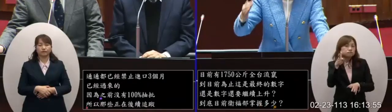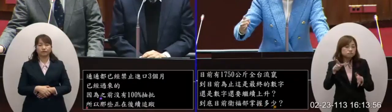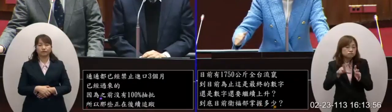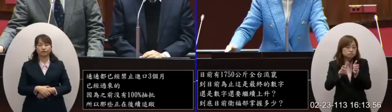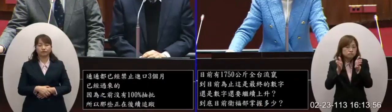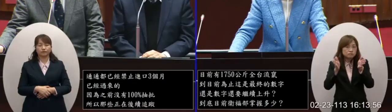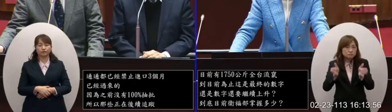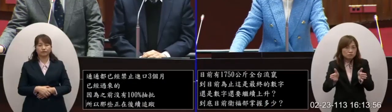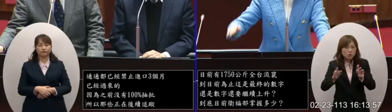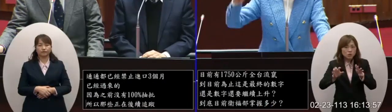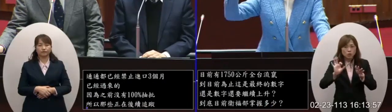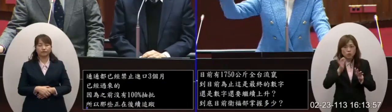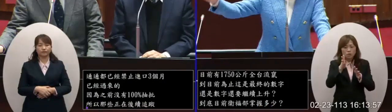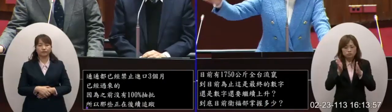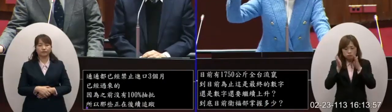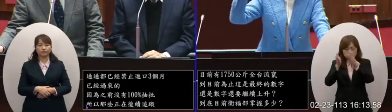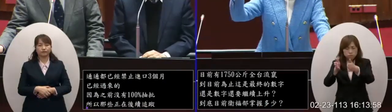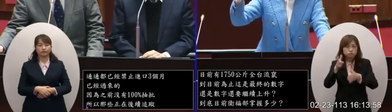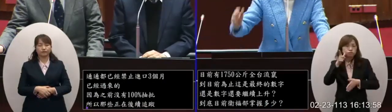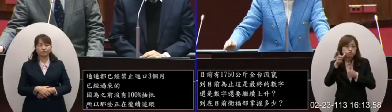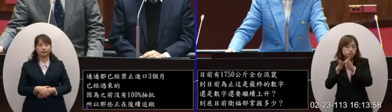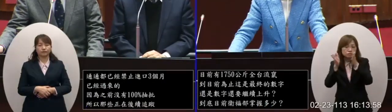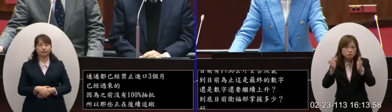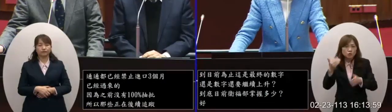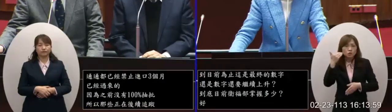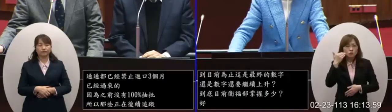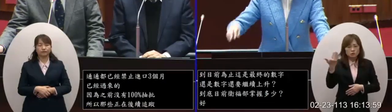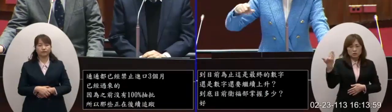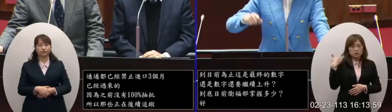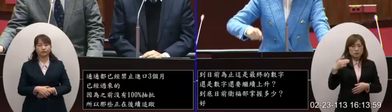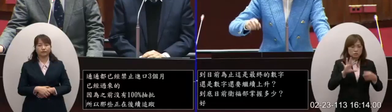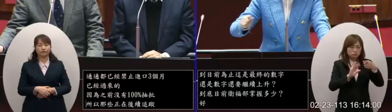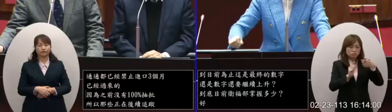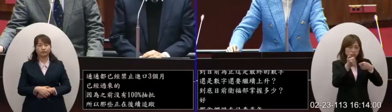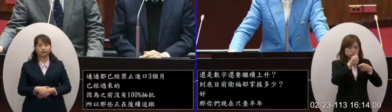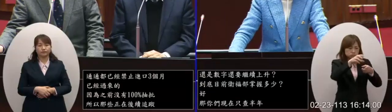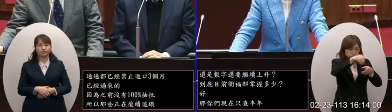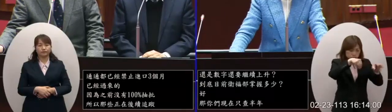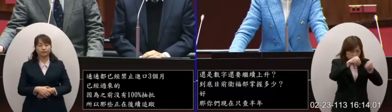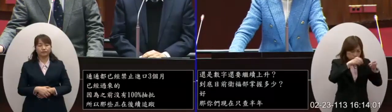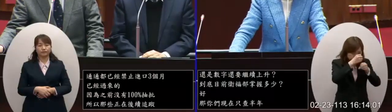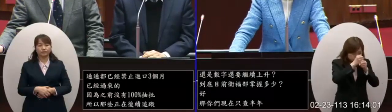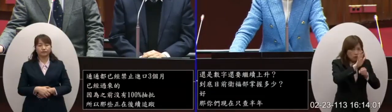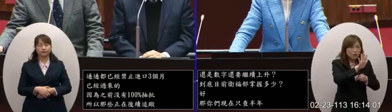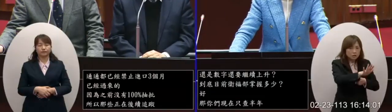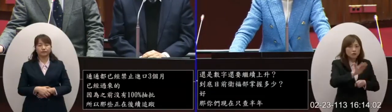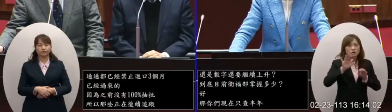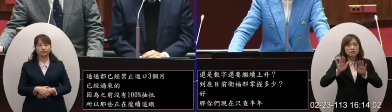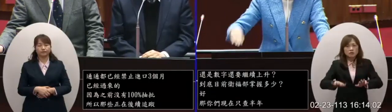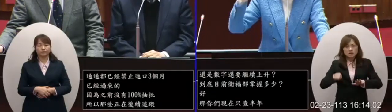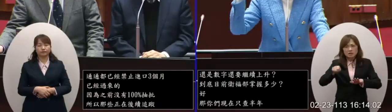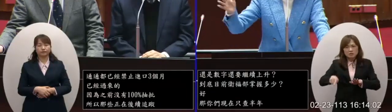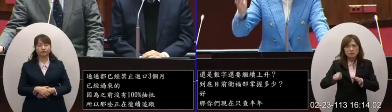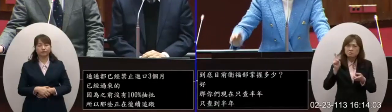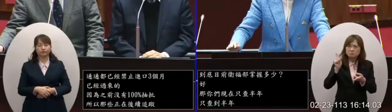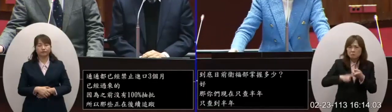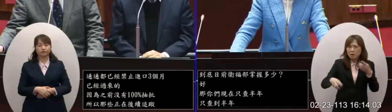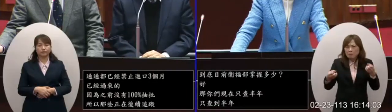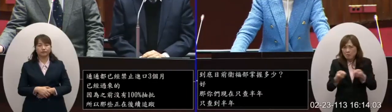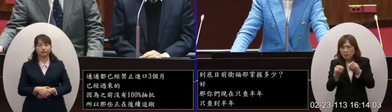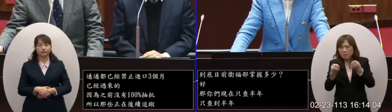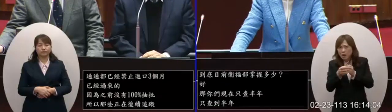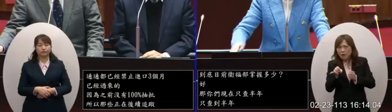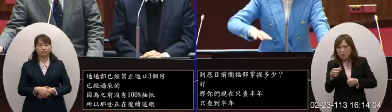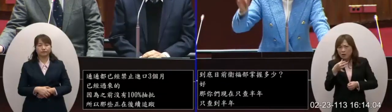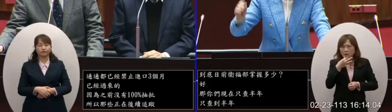为什么只设定这半年？如果说过去只有50%的抽验、以现在看起来这个大量失控的情况，还有更